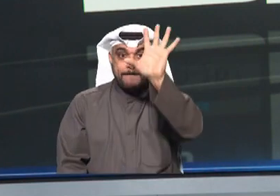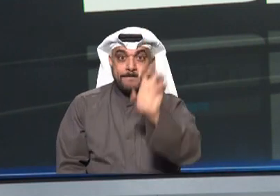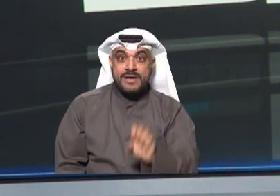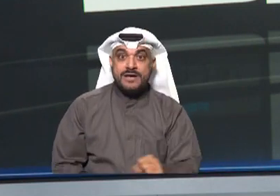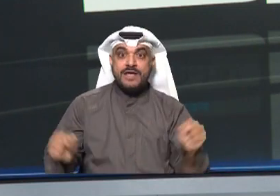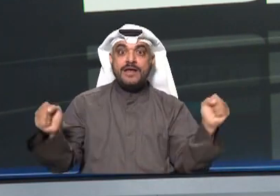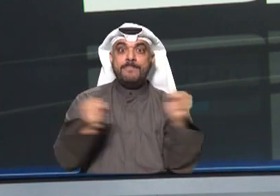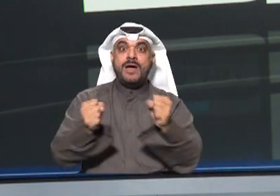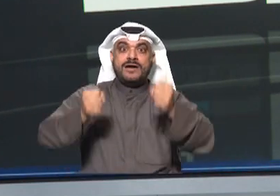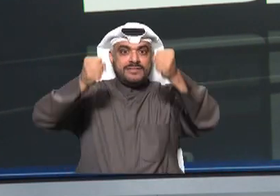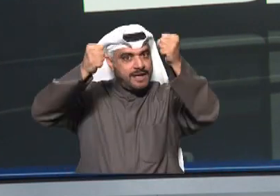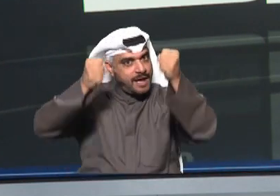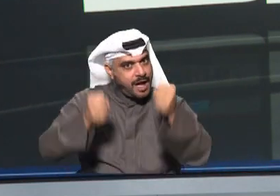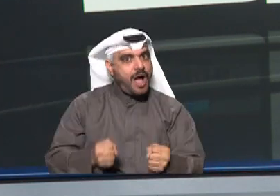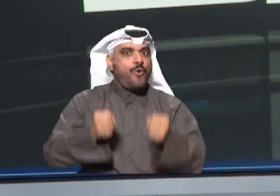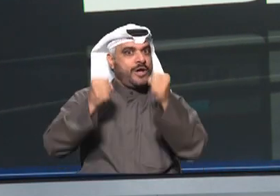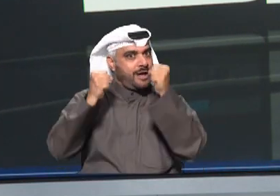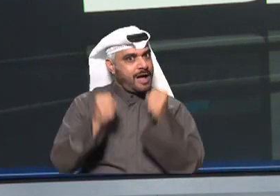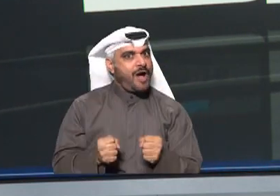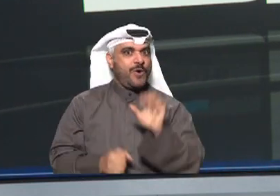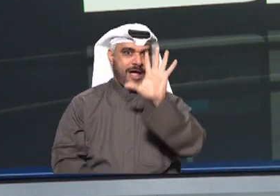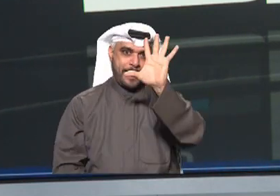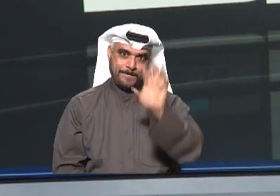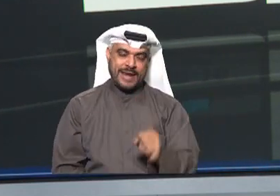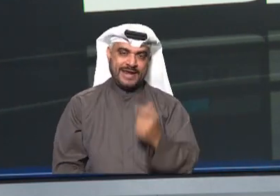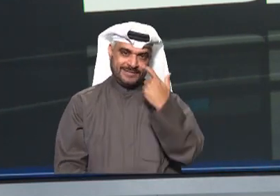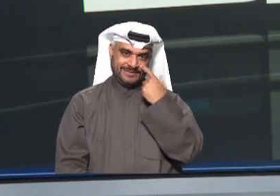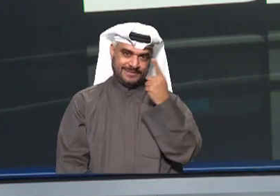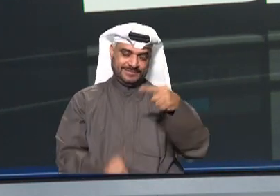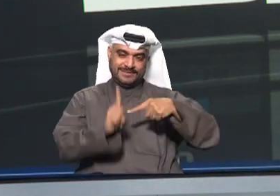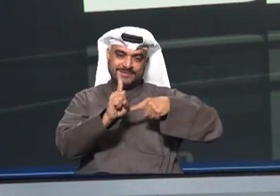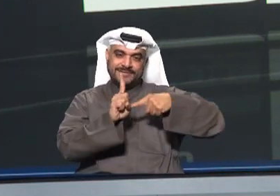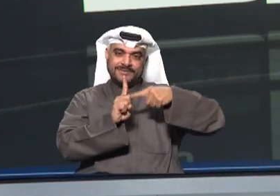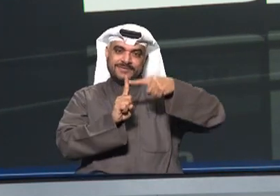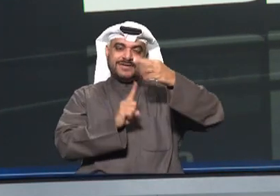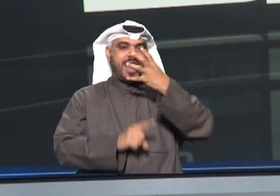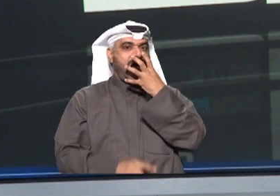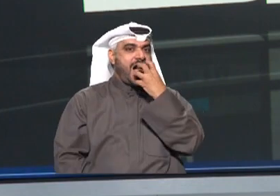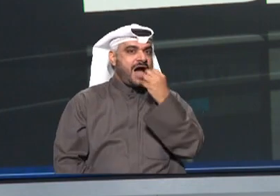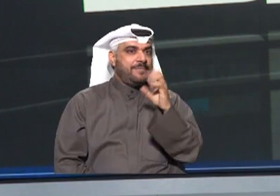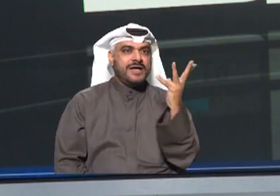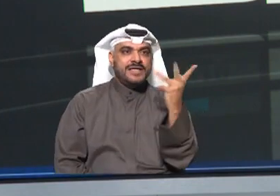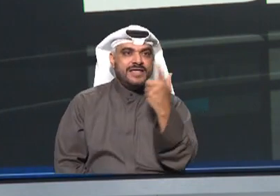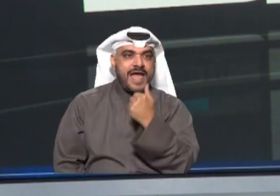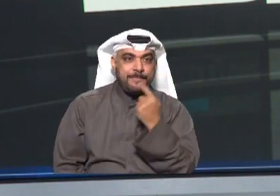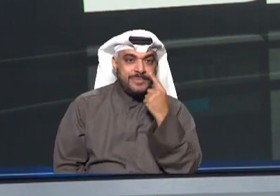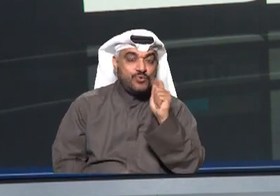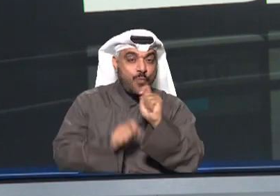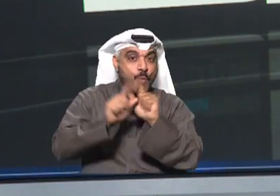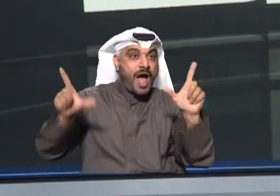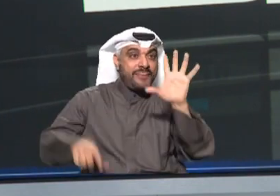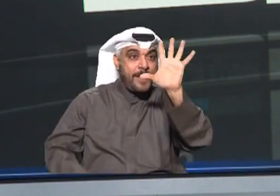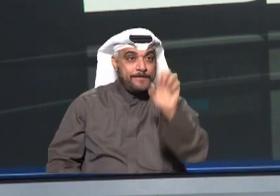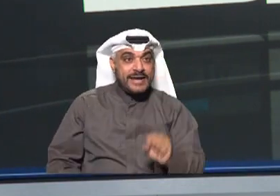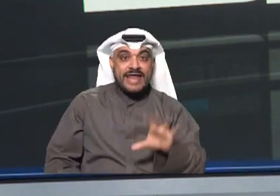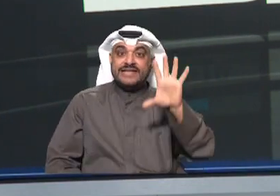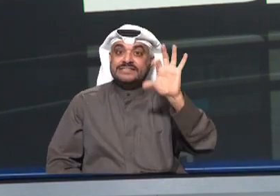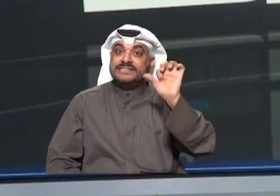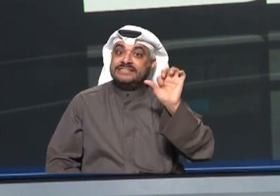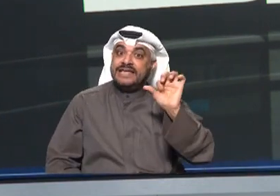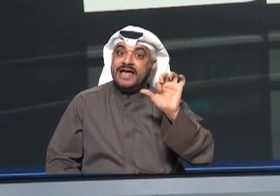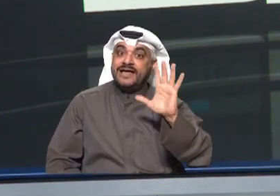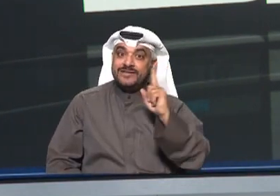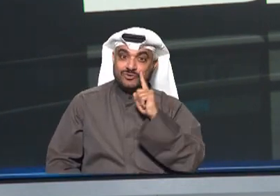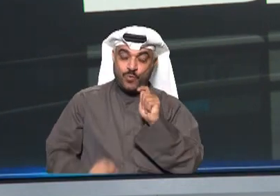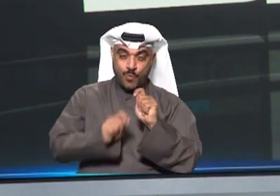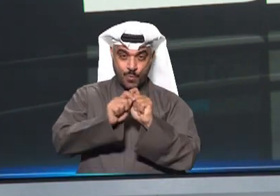درجة مئوية، وأجواء باردة خلال المساء، درجات الحرارة فيها تتراوح ما بين 9 إلى 11 درجة مئوية، ورياح شمالية غربية